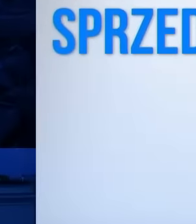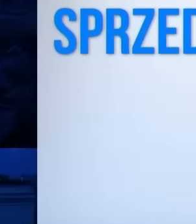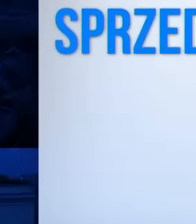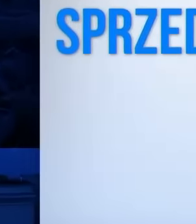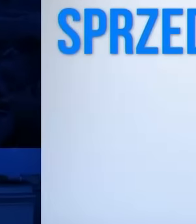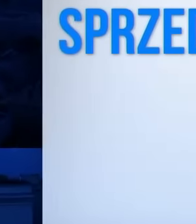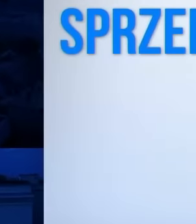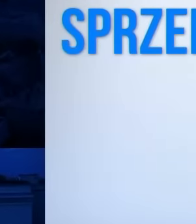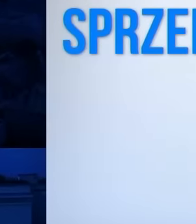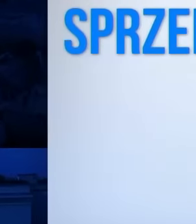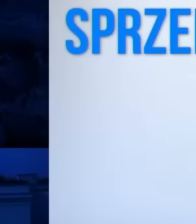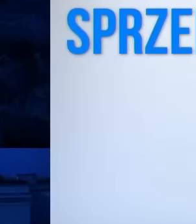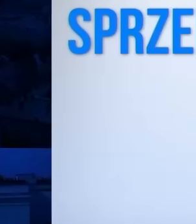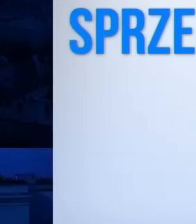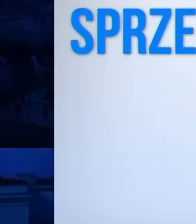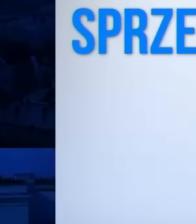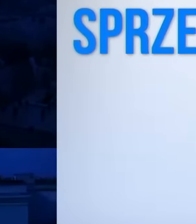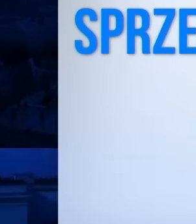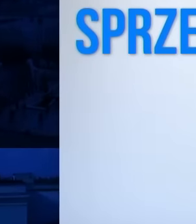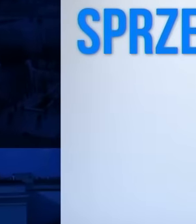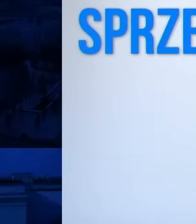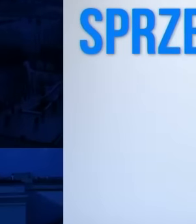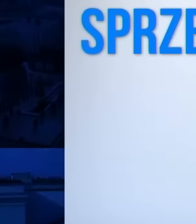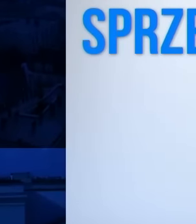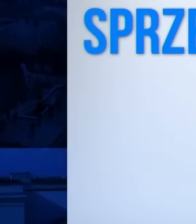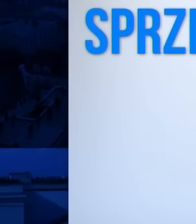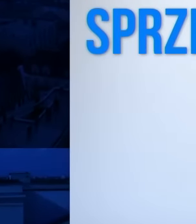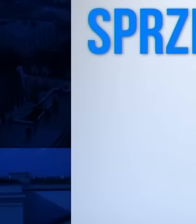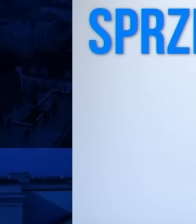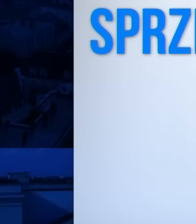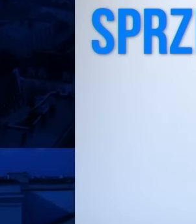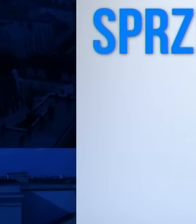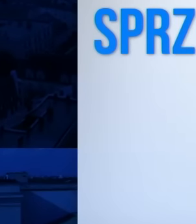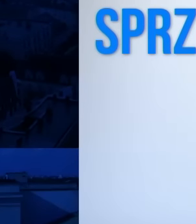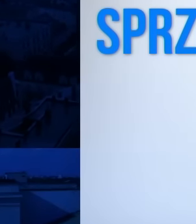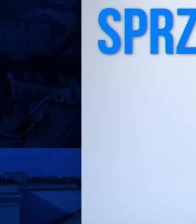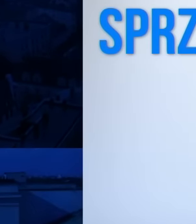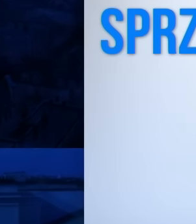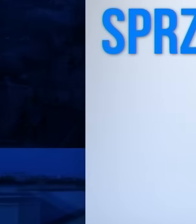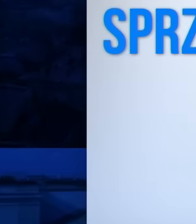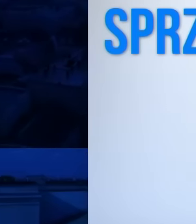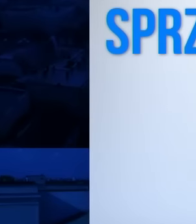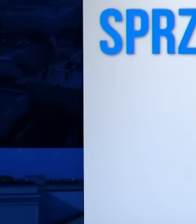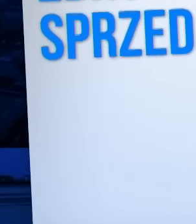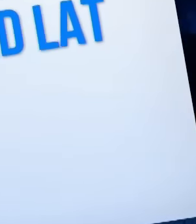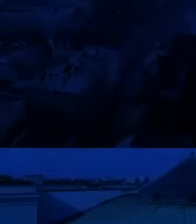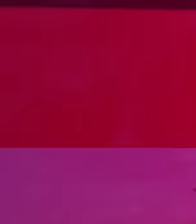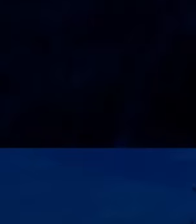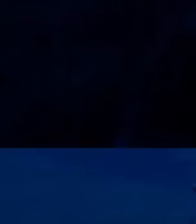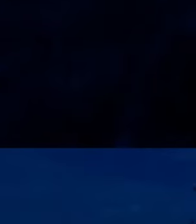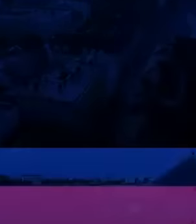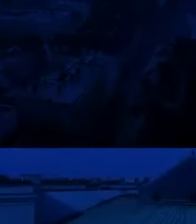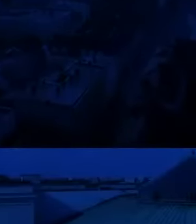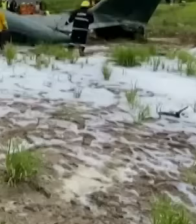Sprawcy zabójstwa sprzed 27 lat w rękach policji. Chodzi o mieszkańca Zgorzelca, który zginął w ramach wojny spirytusowej. W sprawie zatrzymano dwie osoby.